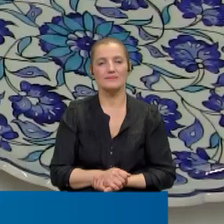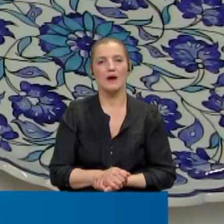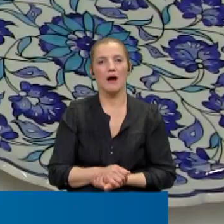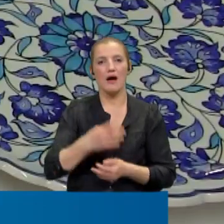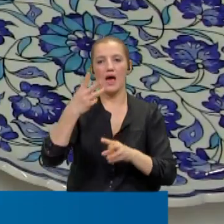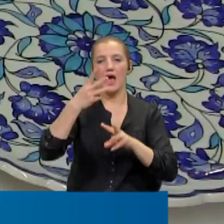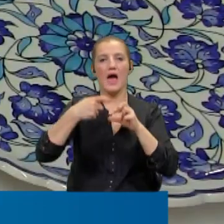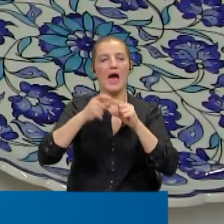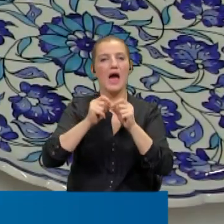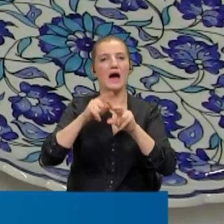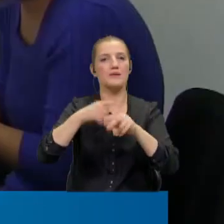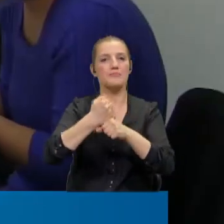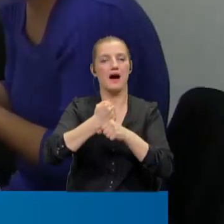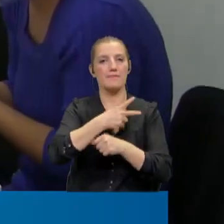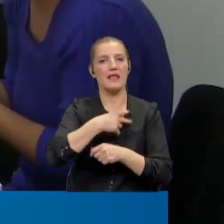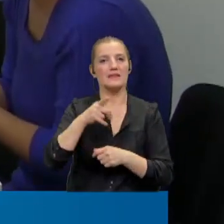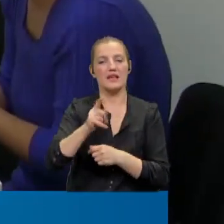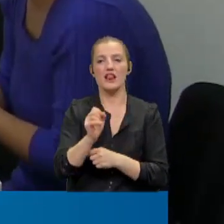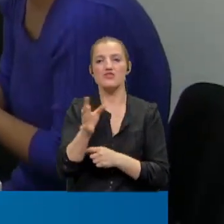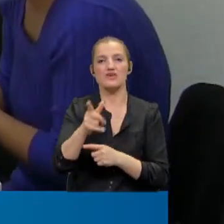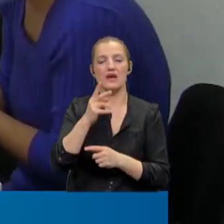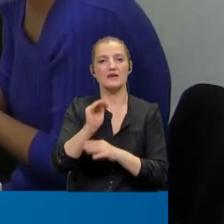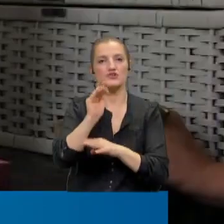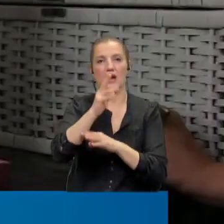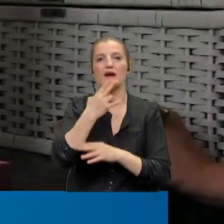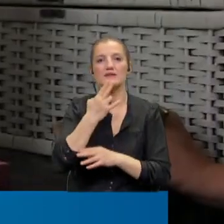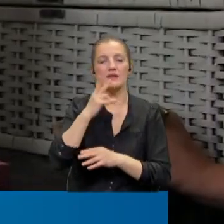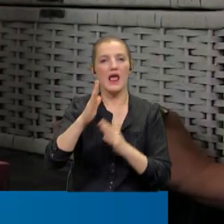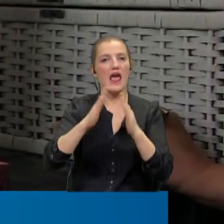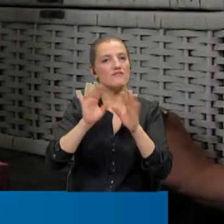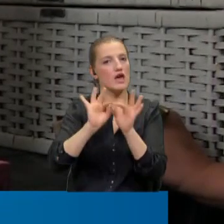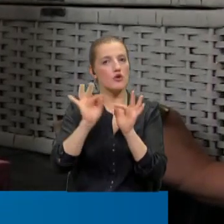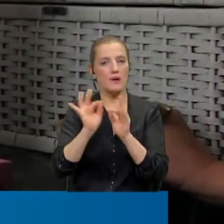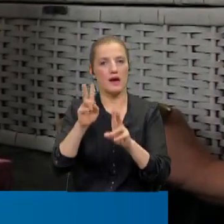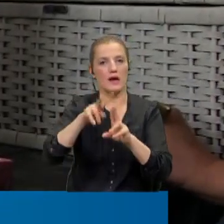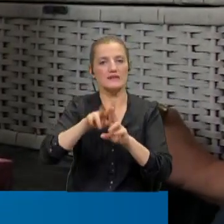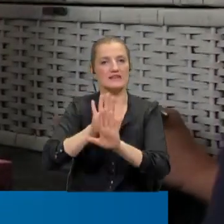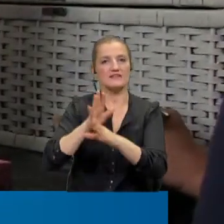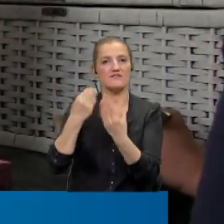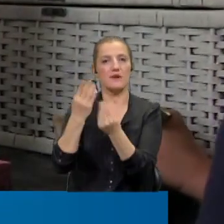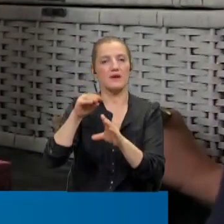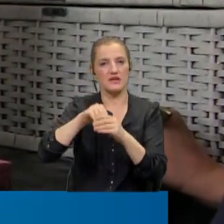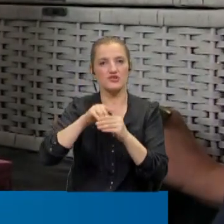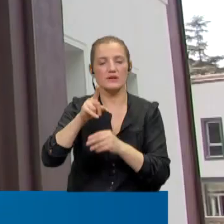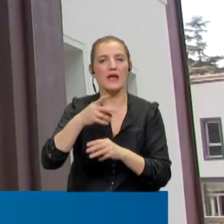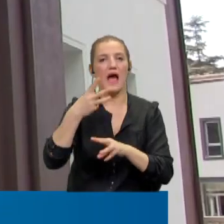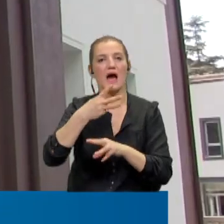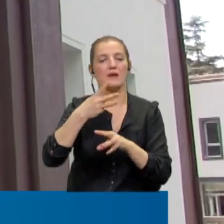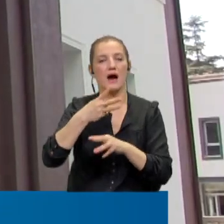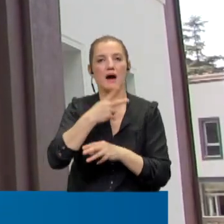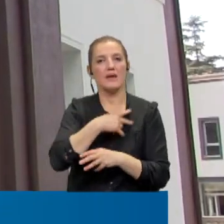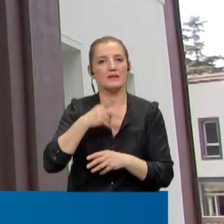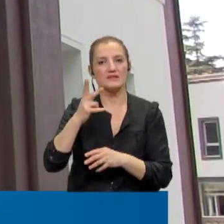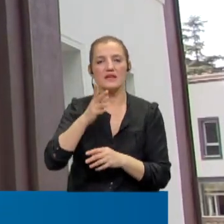Erbaa belediyesi ilçede yaşayan kadınların ev ekonomilerine Katkı sağlamak ve sosyalleşmeleri amacıyla Erbaa belediyesi